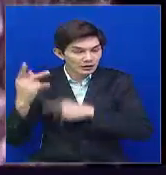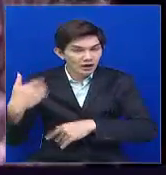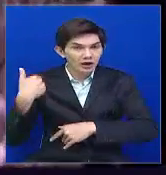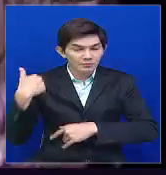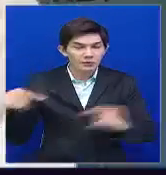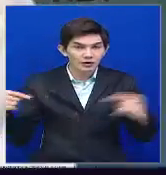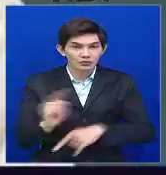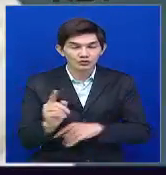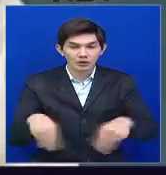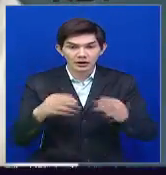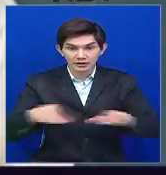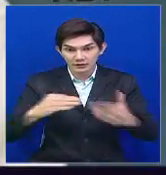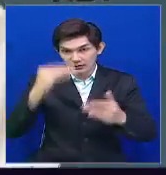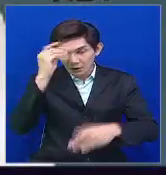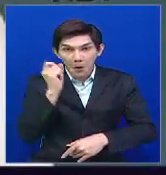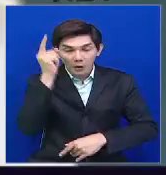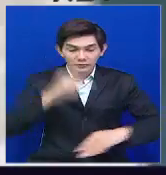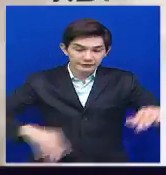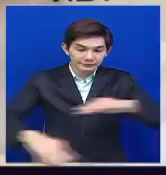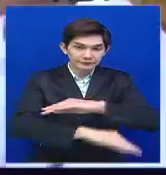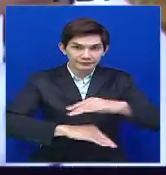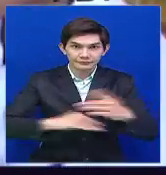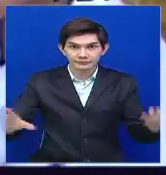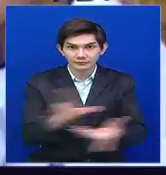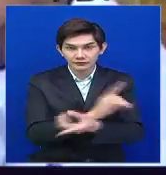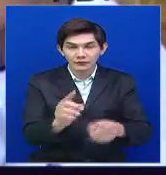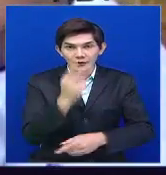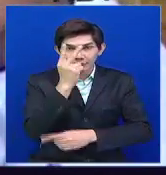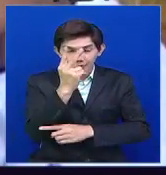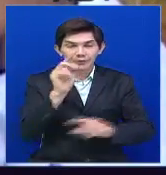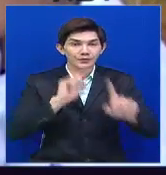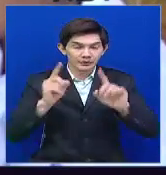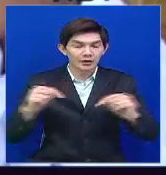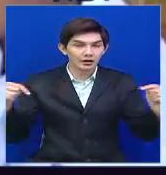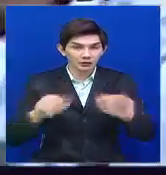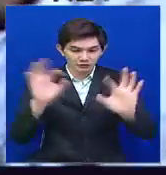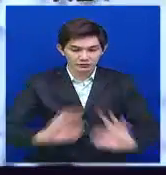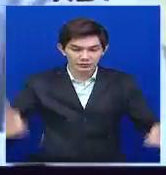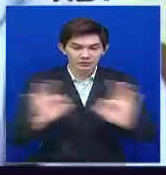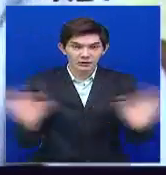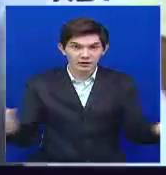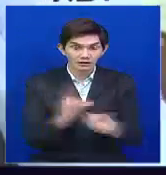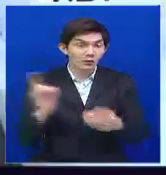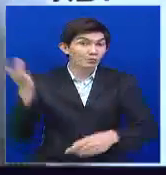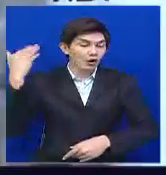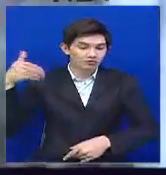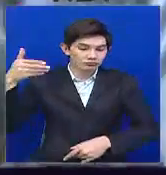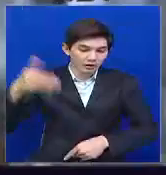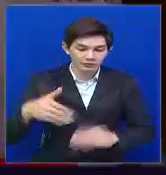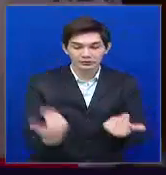งเป็นศาสตร์ที่ทำให้ผู้เรียนเข้าใจรากเหง้าทางสังคมต่อการมองปรากฏการณ์ต่างๆที่เกิดขึ้นในสังคมตั้งแต่อดีตจนถึงปัจ